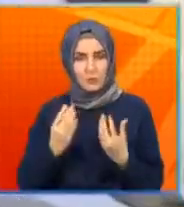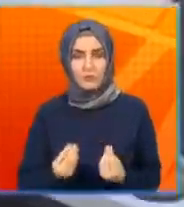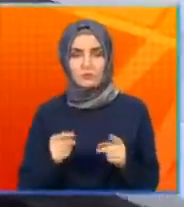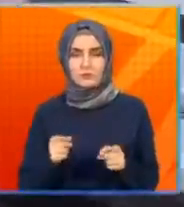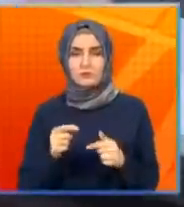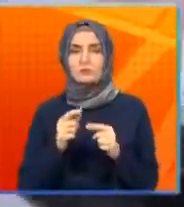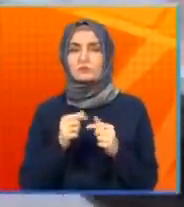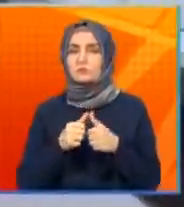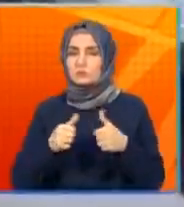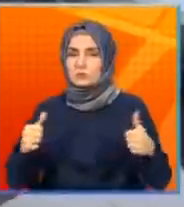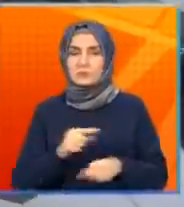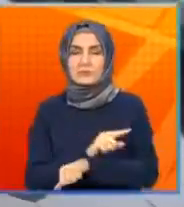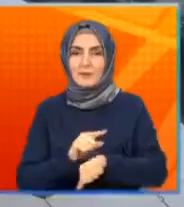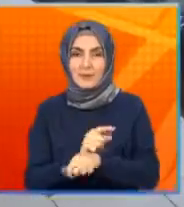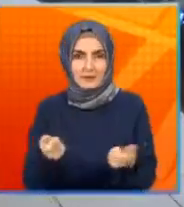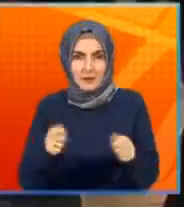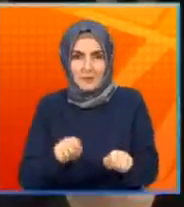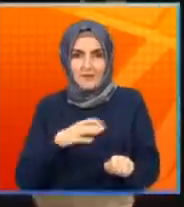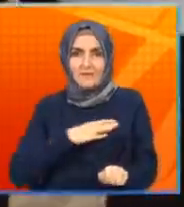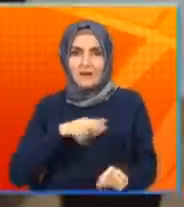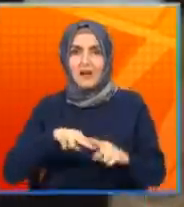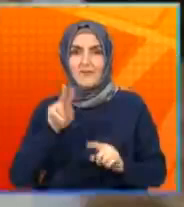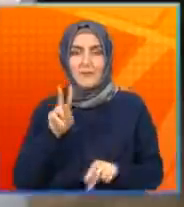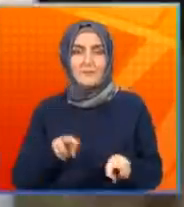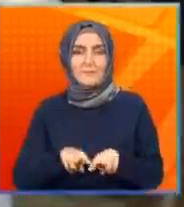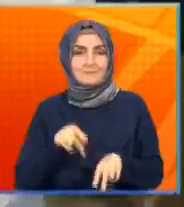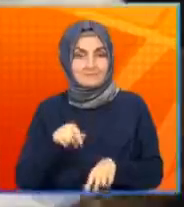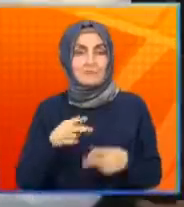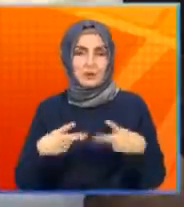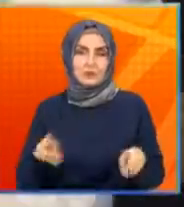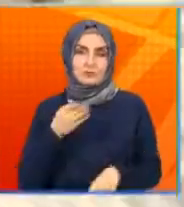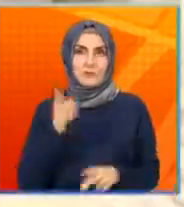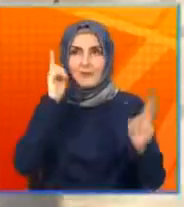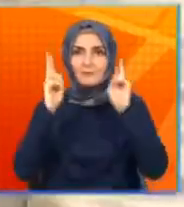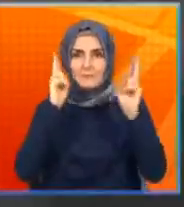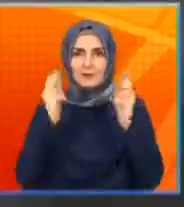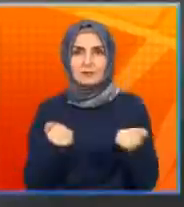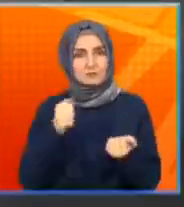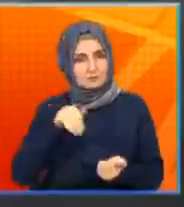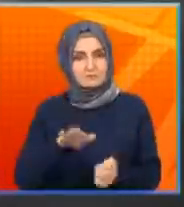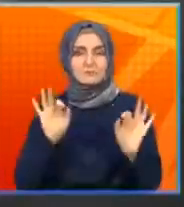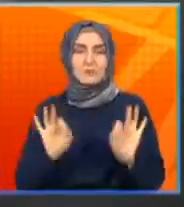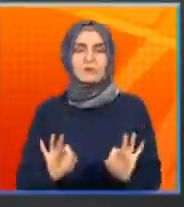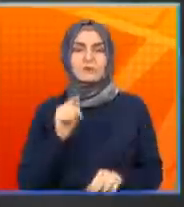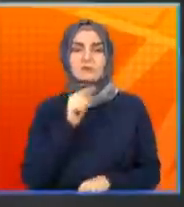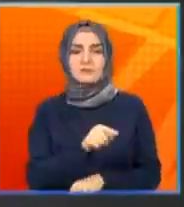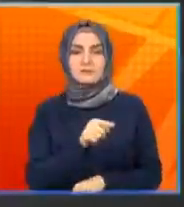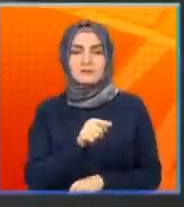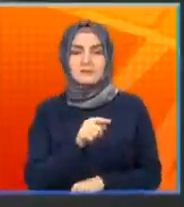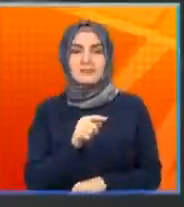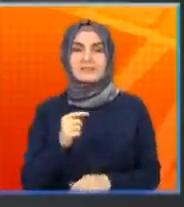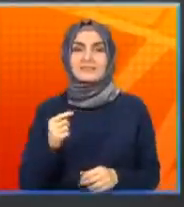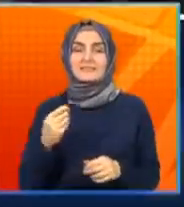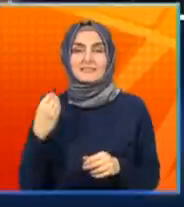uzun zamandır kapalı olan AVM'ler açılacak berberlerin işbaşı yapacak normale dönüş sürecinde bazı gevşeme